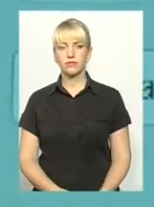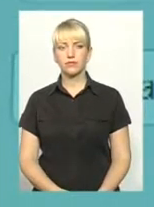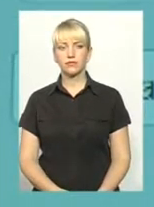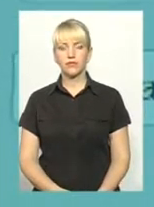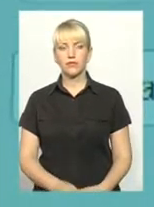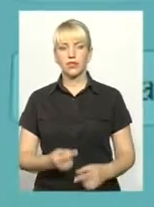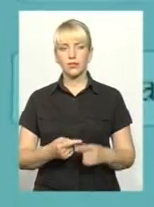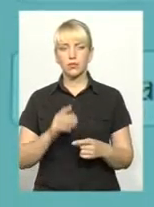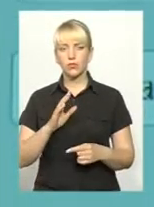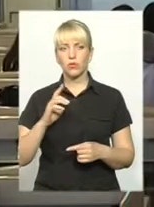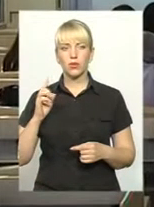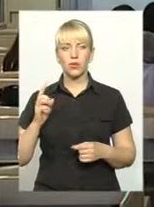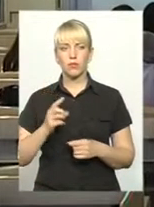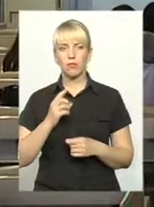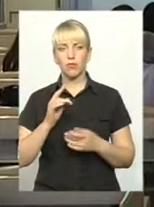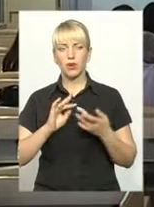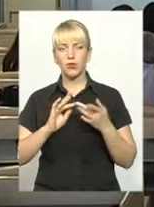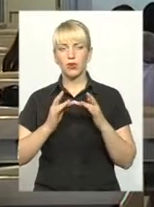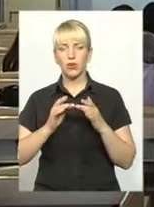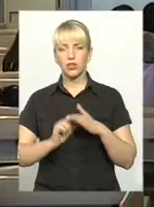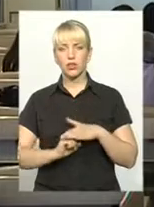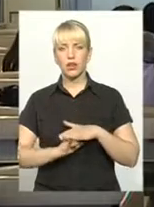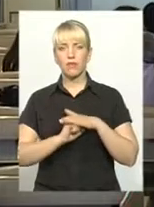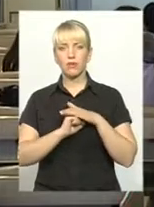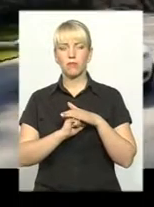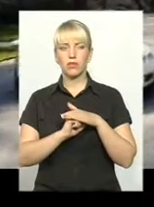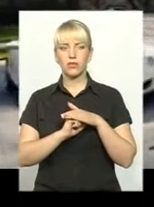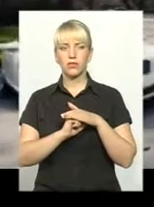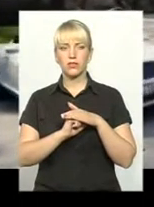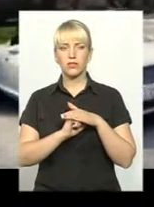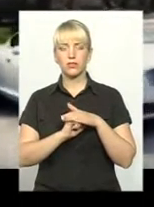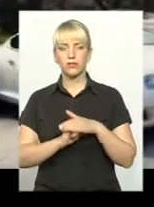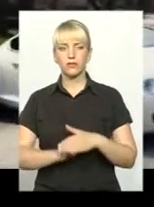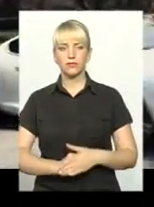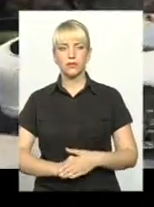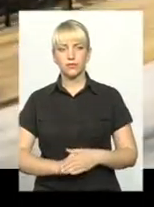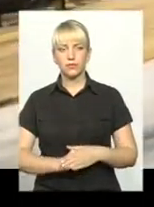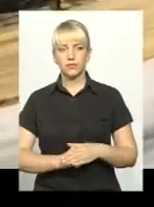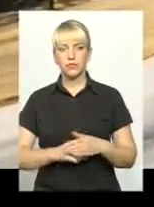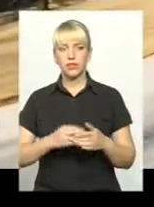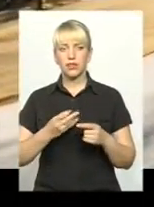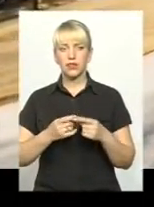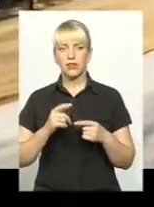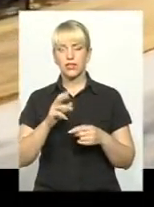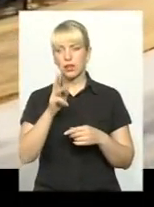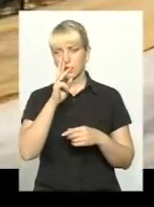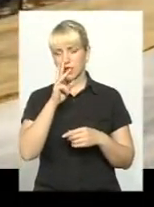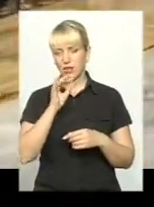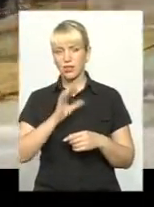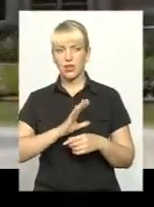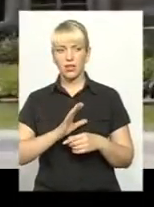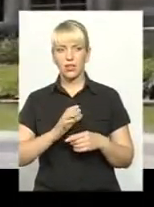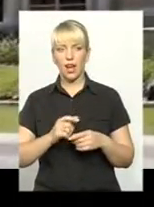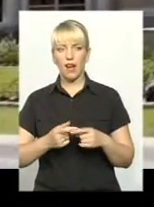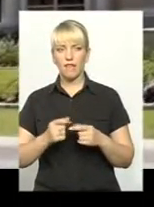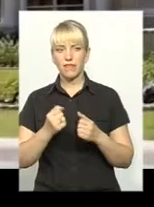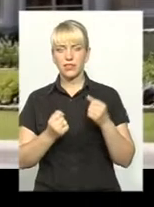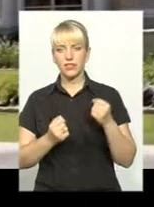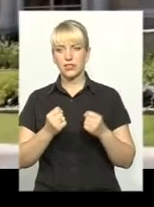стане першою онлайн-базою усіх чиновницьких статків. Не лише будинки, зарплати та автівки. Вперше